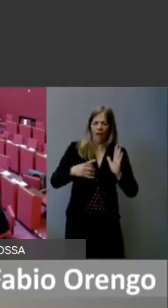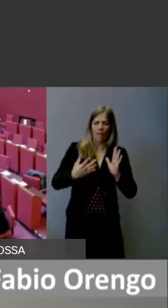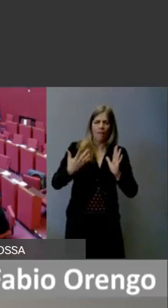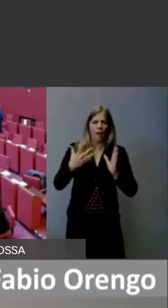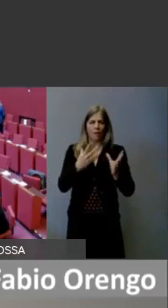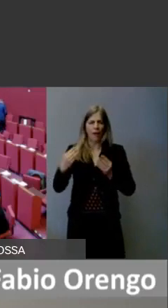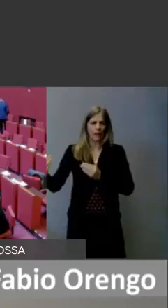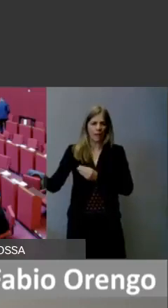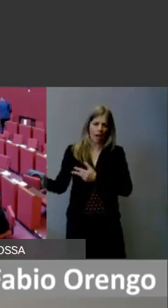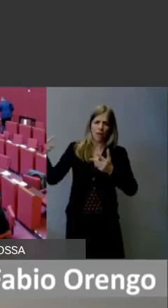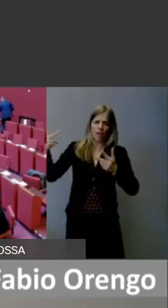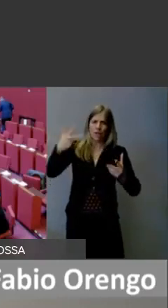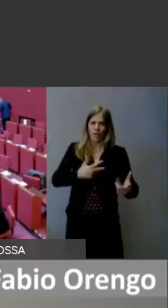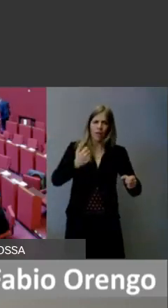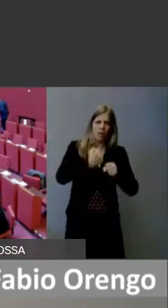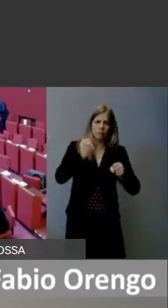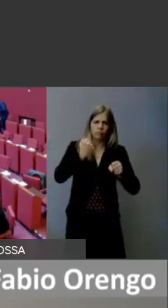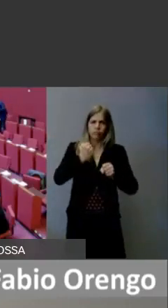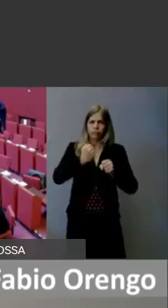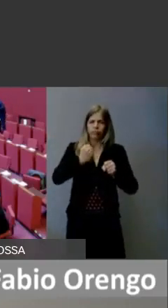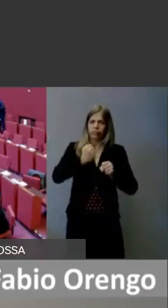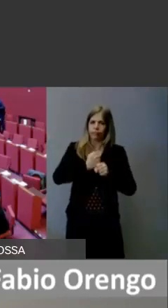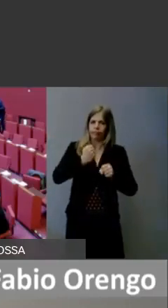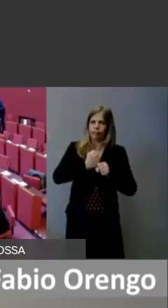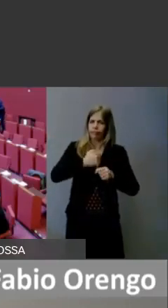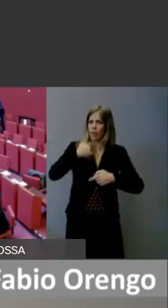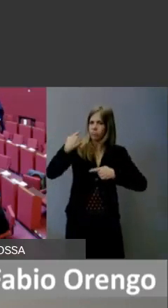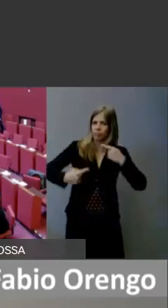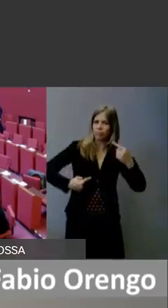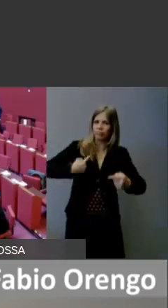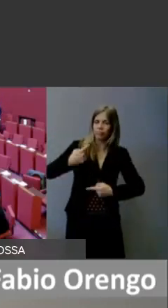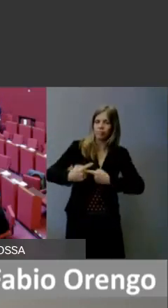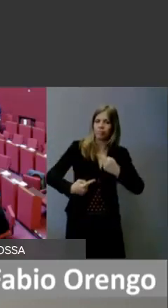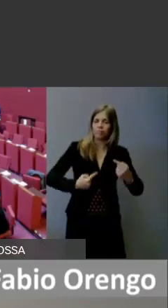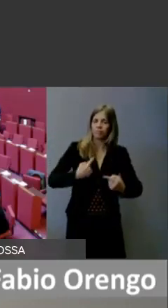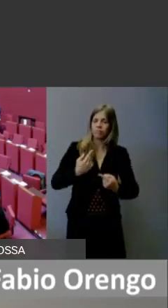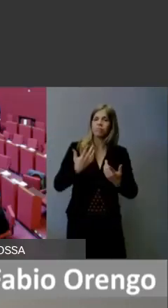della città, si sono appunto